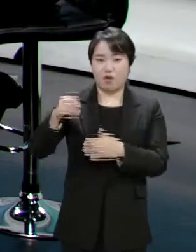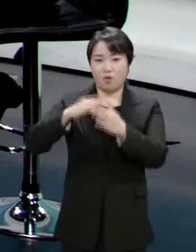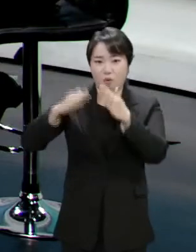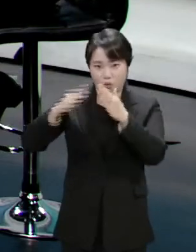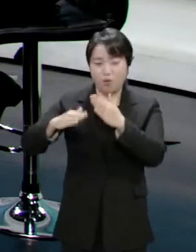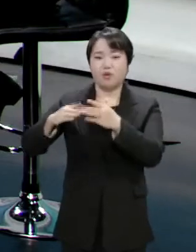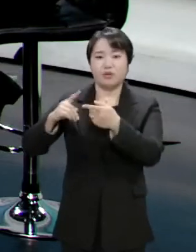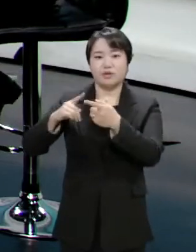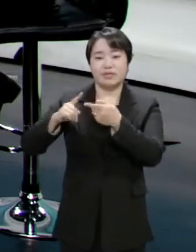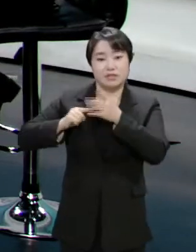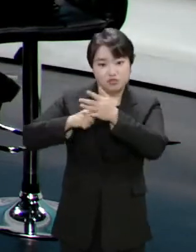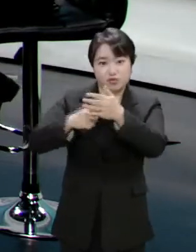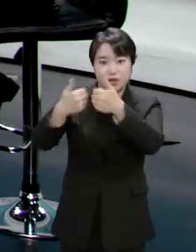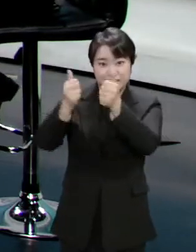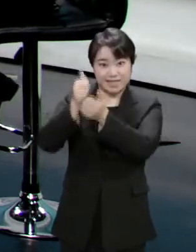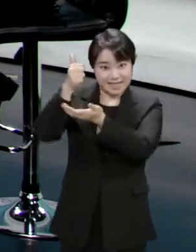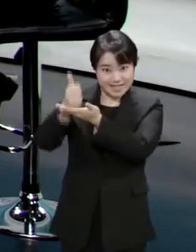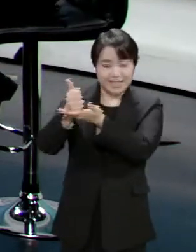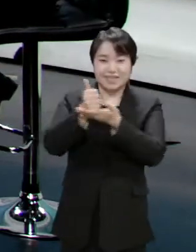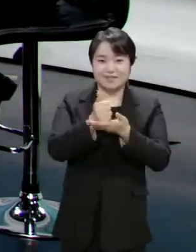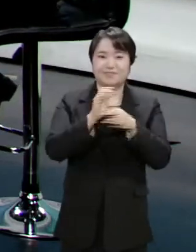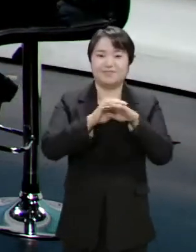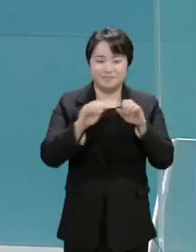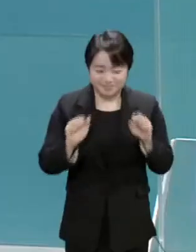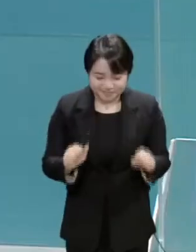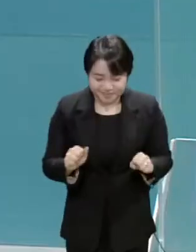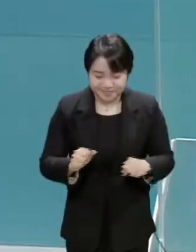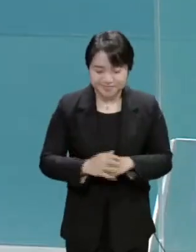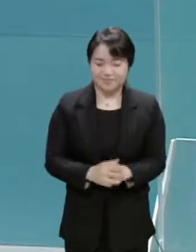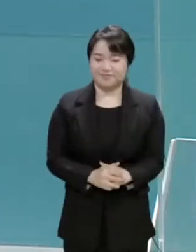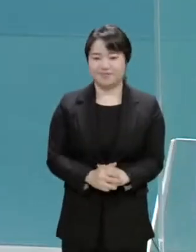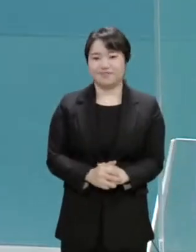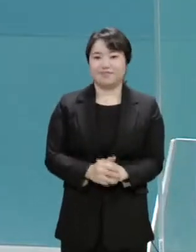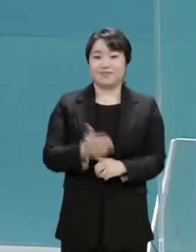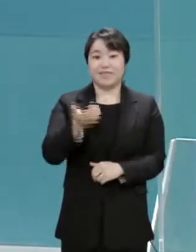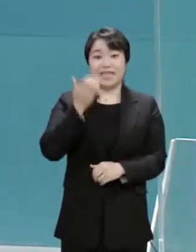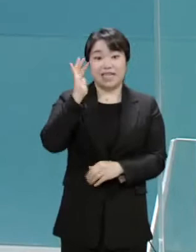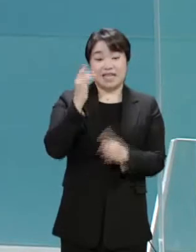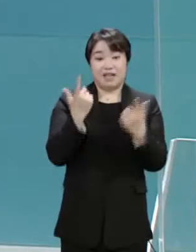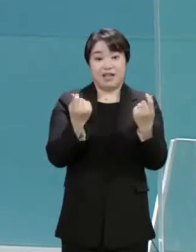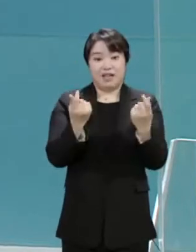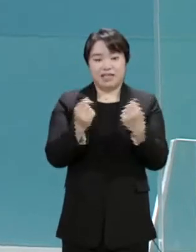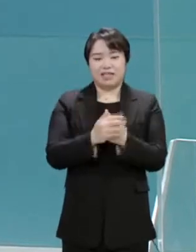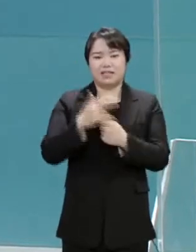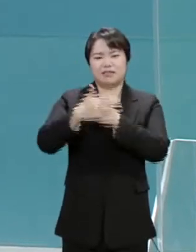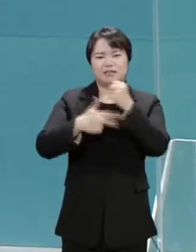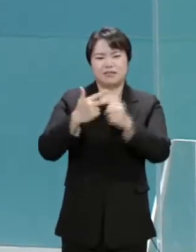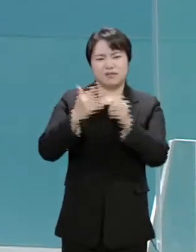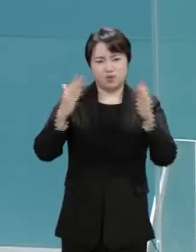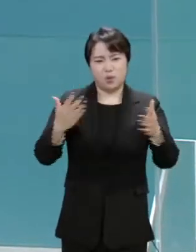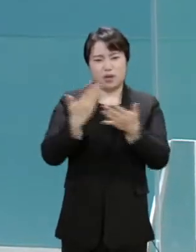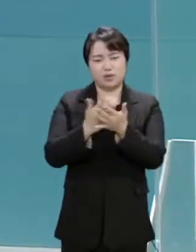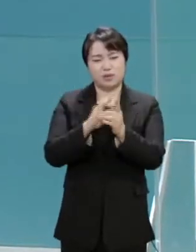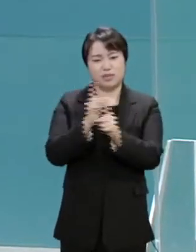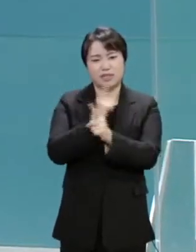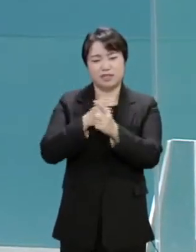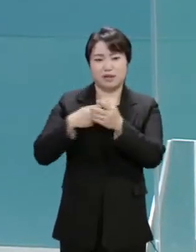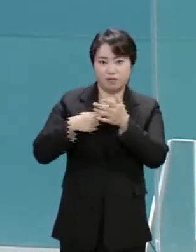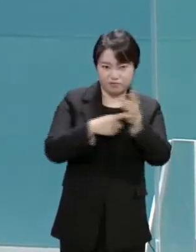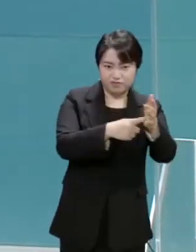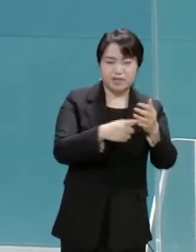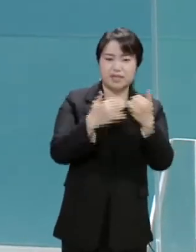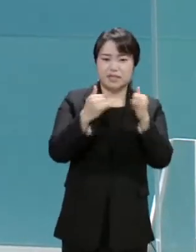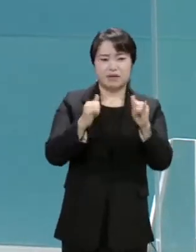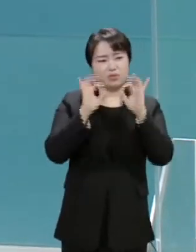공공재개발추진위원장 함께했습니다. 안녕하세요. 네, 안녕하세요. 네, 저희 앞서 리포트를 보셨는데 이 7년간 이어졌던 도시재생에 대해서 주민들이